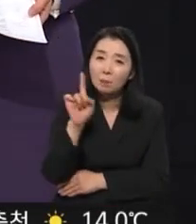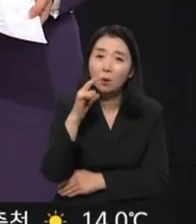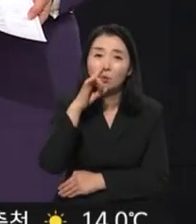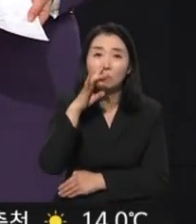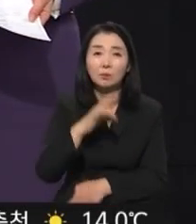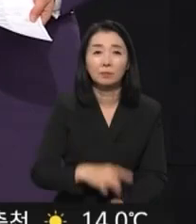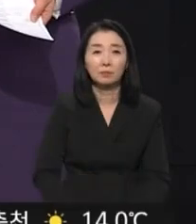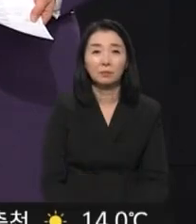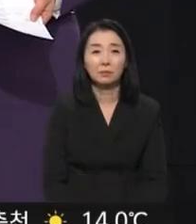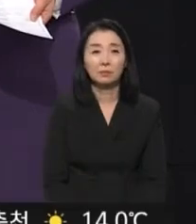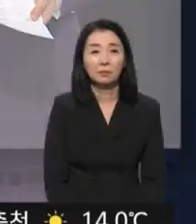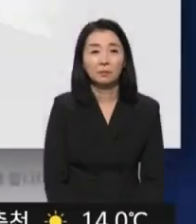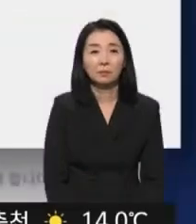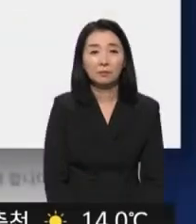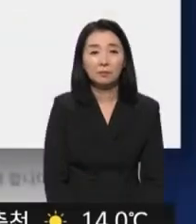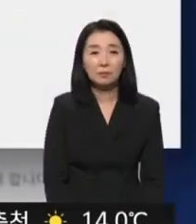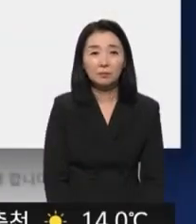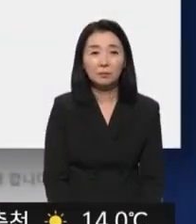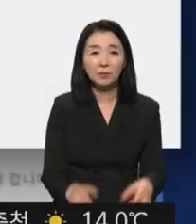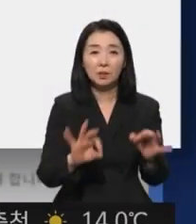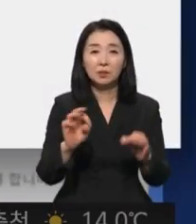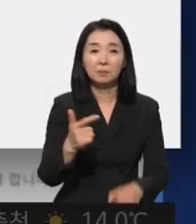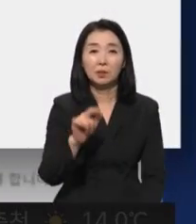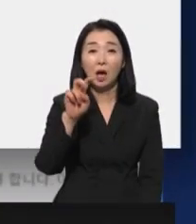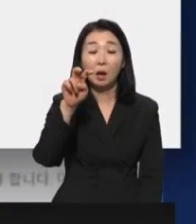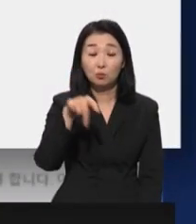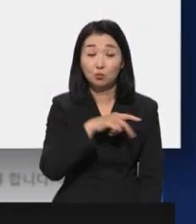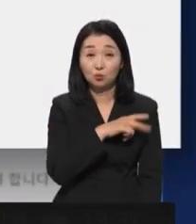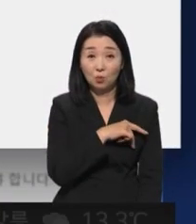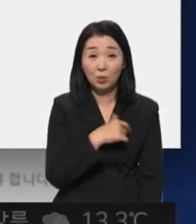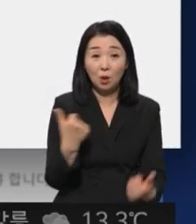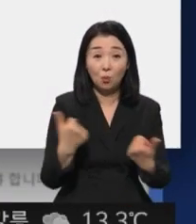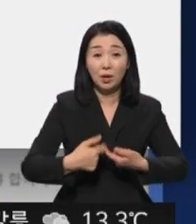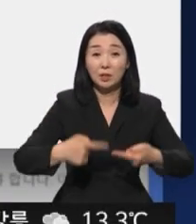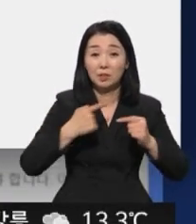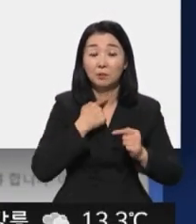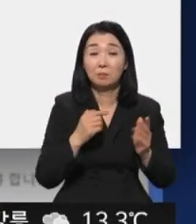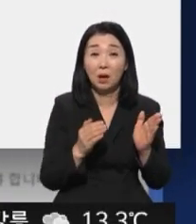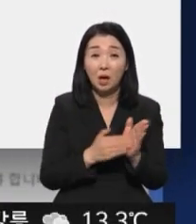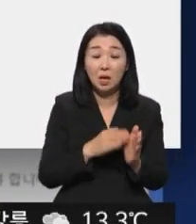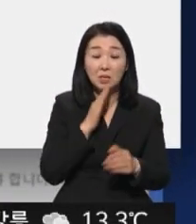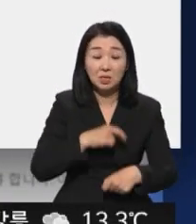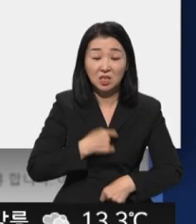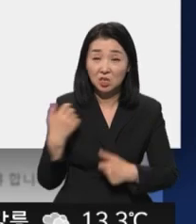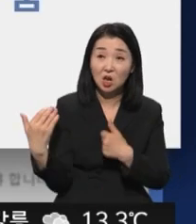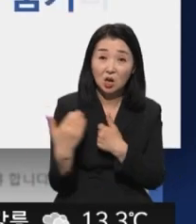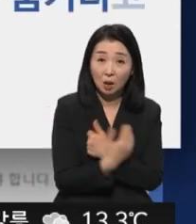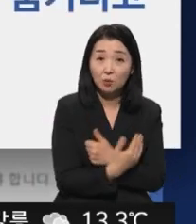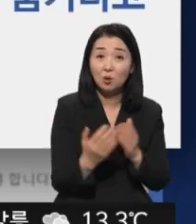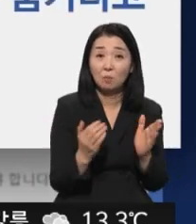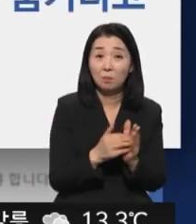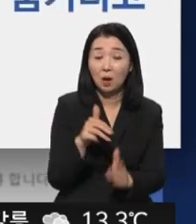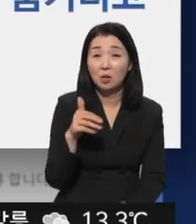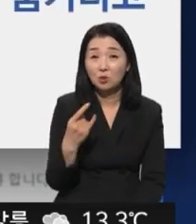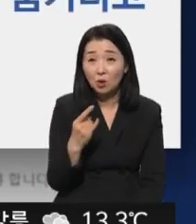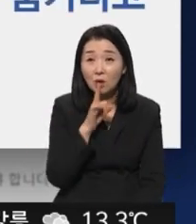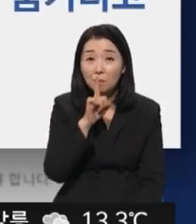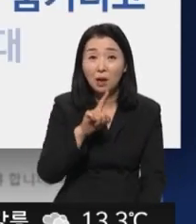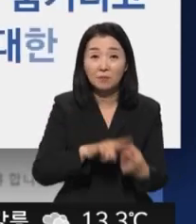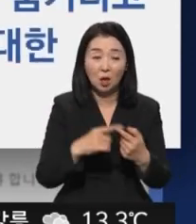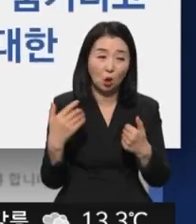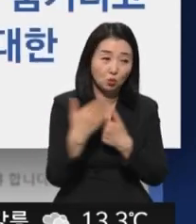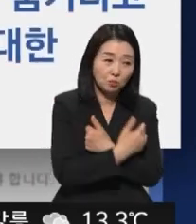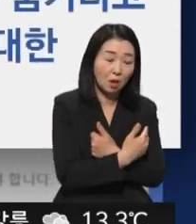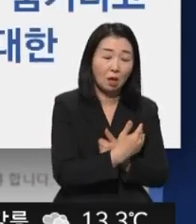같습니다. 김남국 의원을 비롯해 당시 회의에 참석하고도 진실을 감추고 최 의원의 발언을